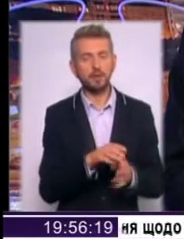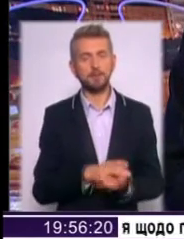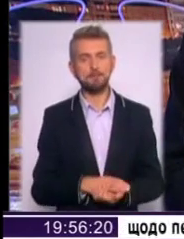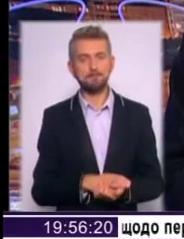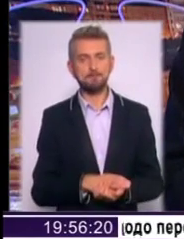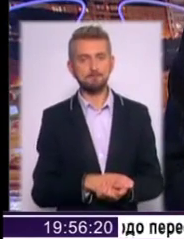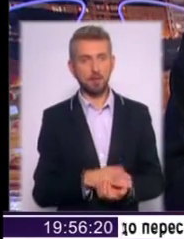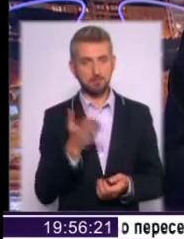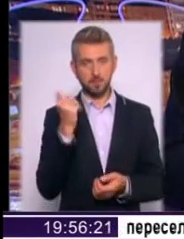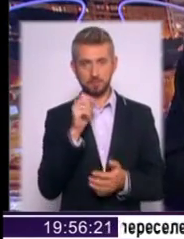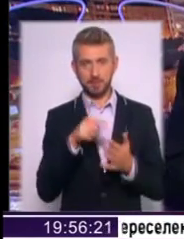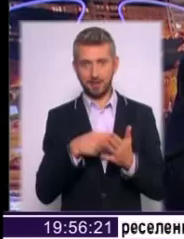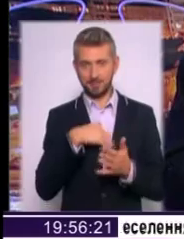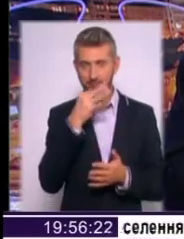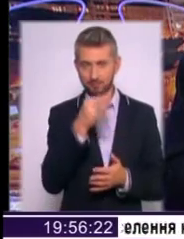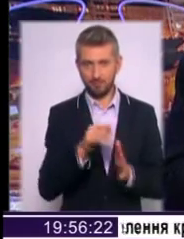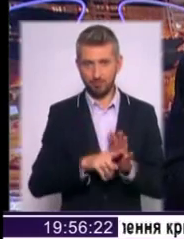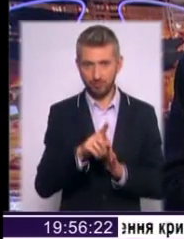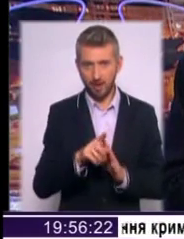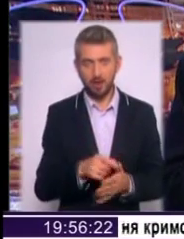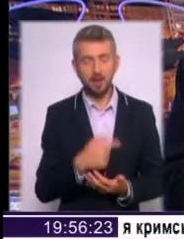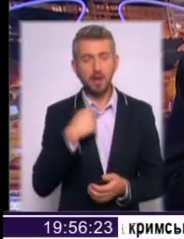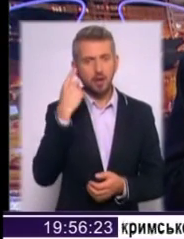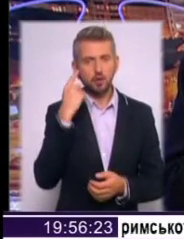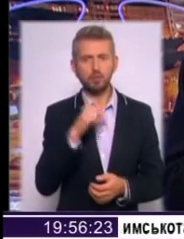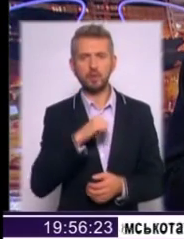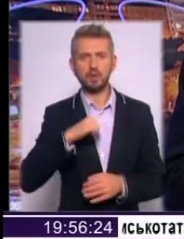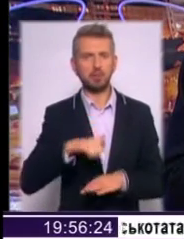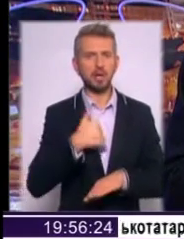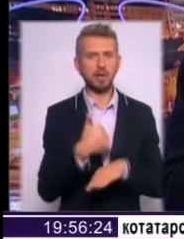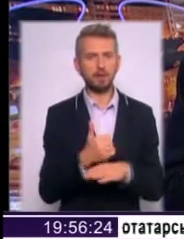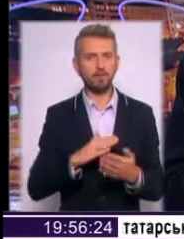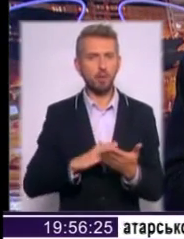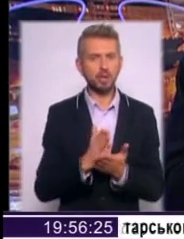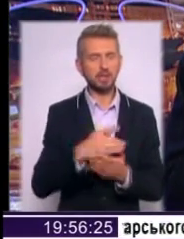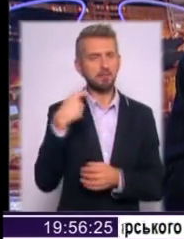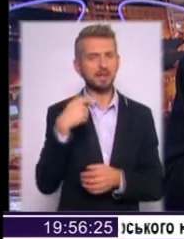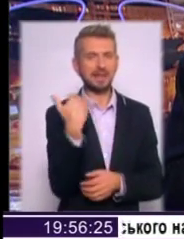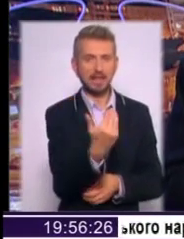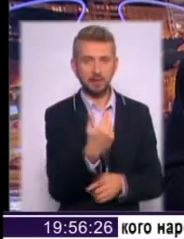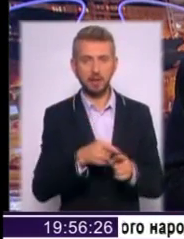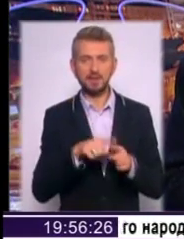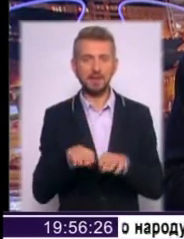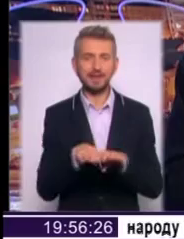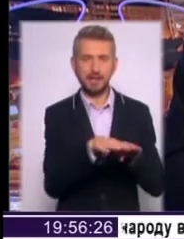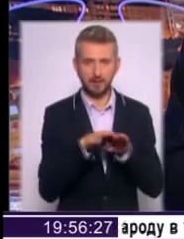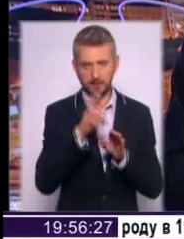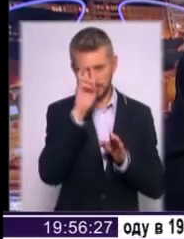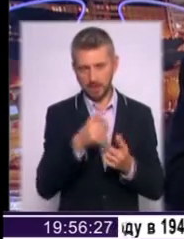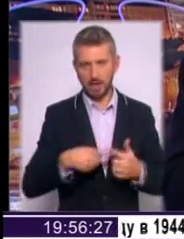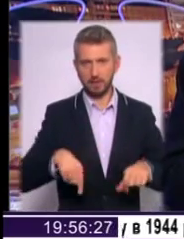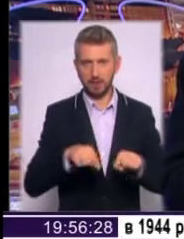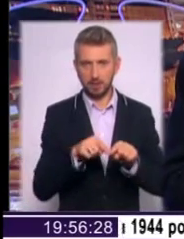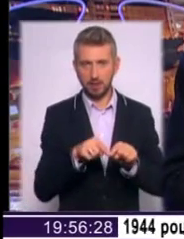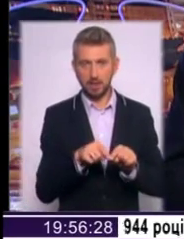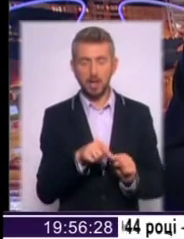на минуле питання. Так. Я думаю, що найголовніше в політиці президента – це єдність країни. І в